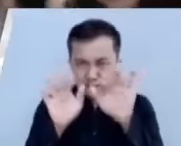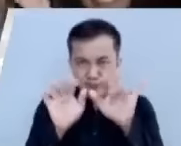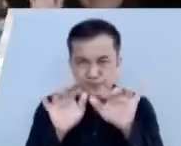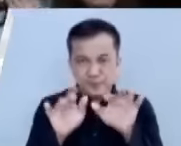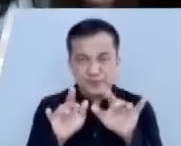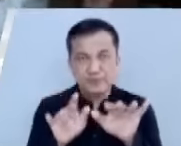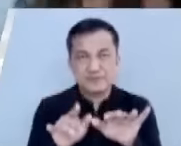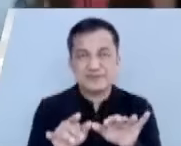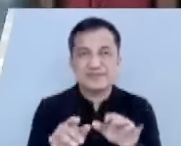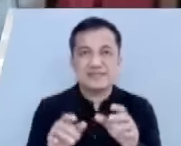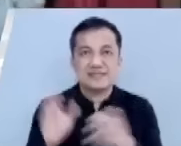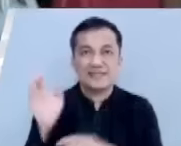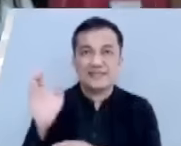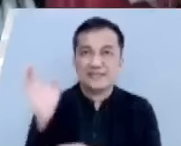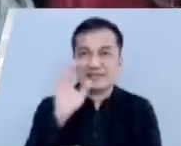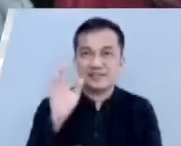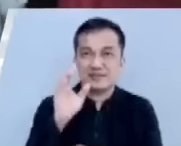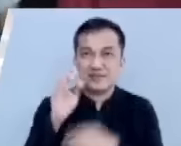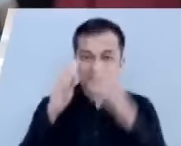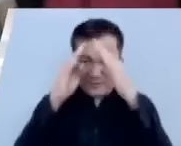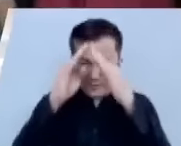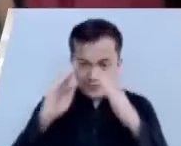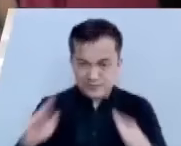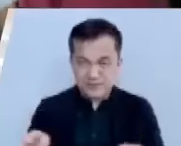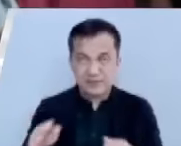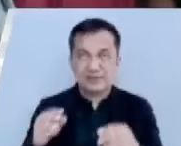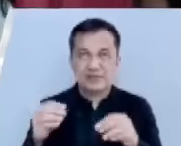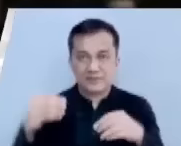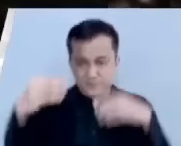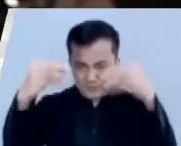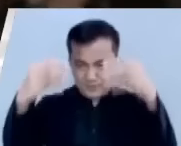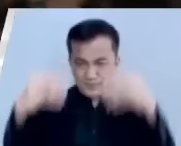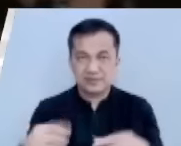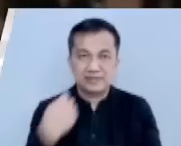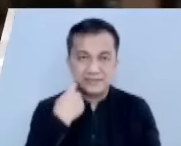tree na pinailawan nila kanina.